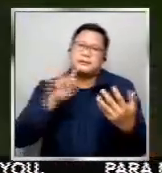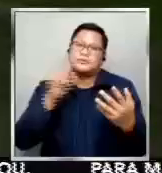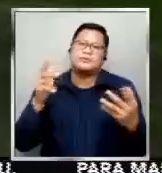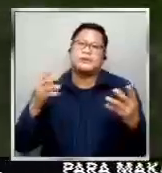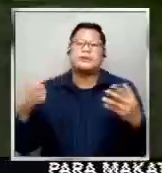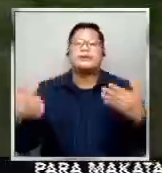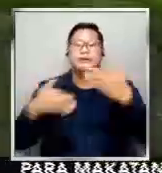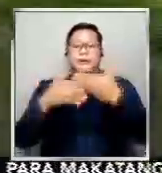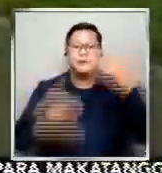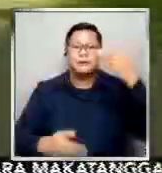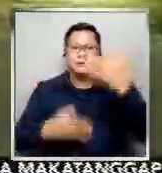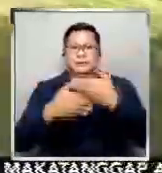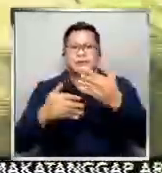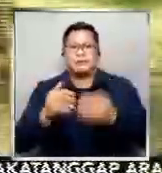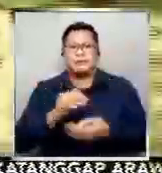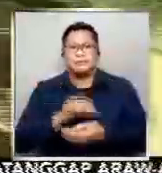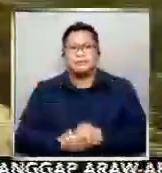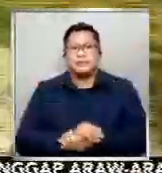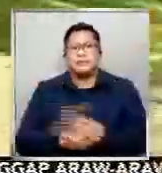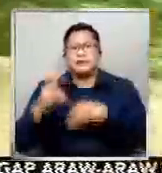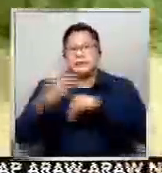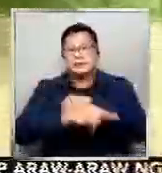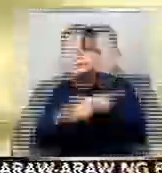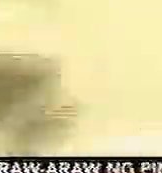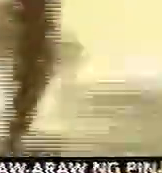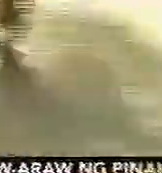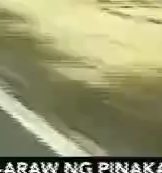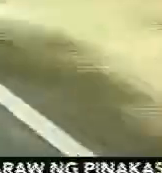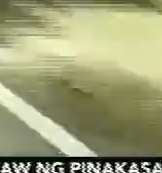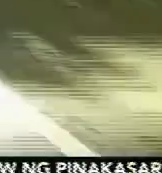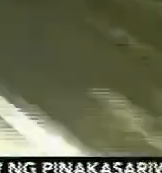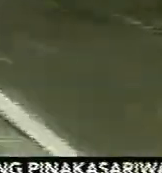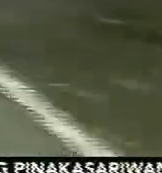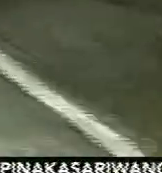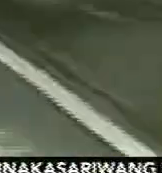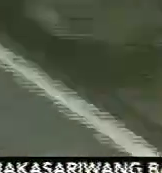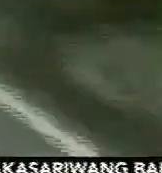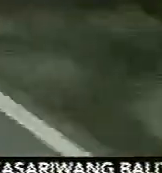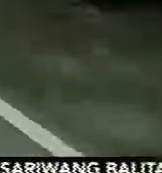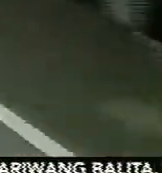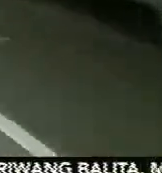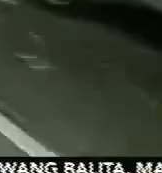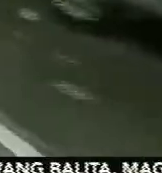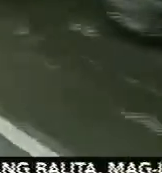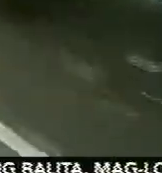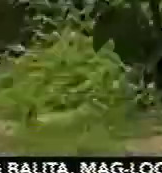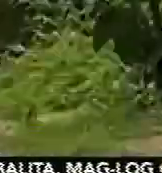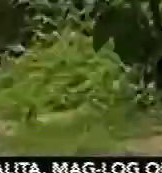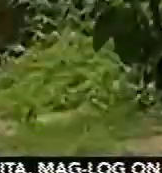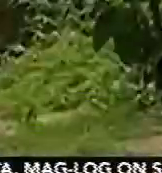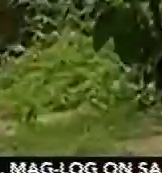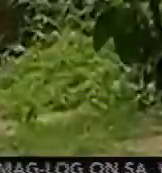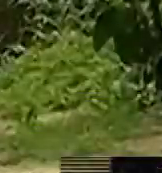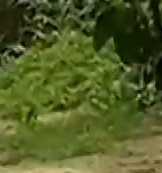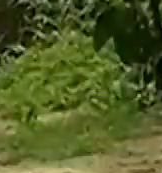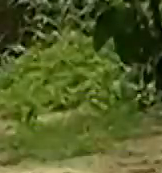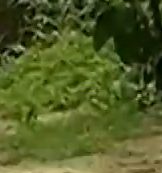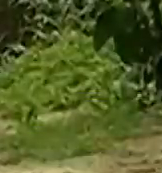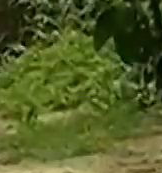GMA Regional TV 1 Mindanao, Riel Soroche, nakatutok 24 Oras.